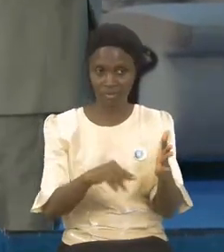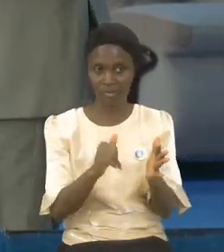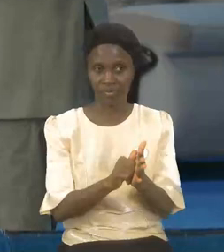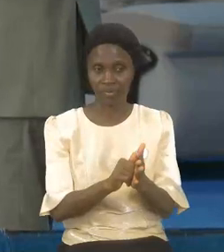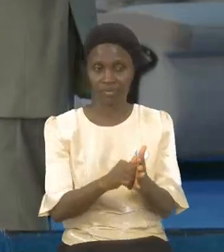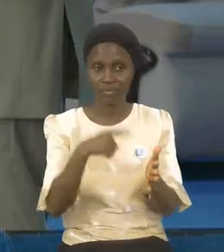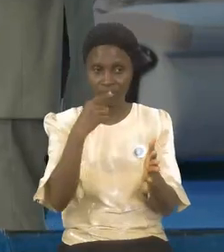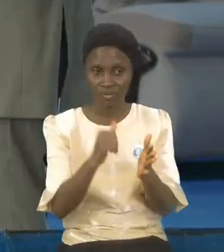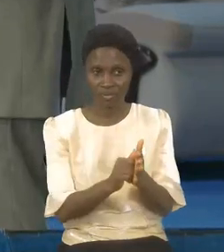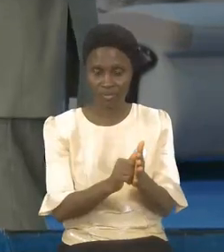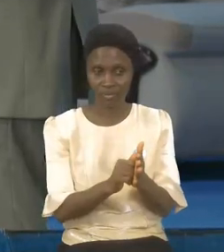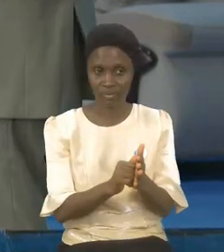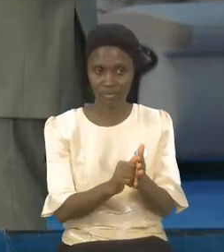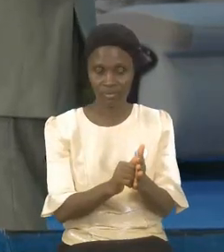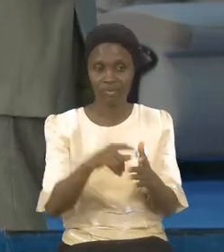19.